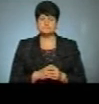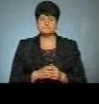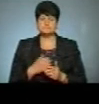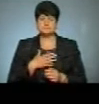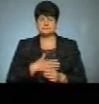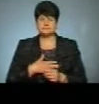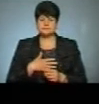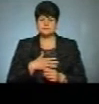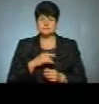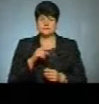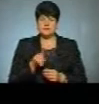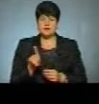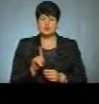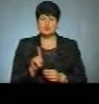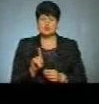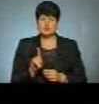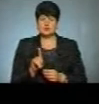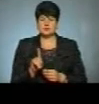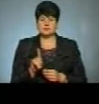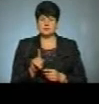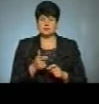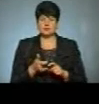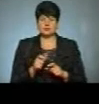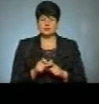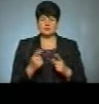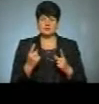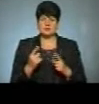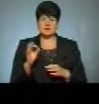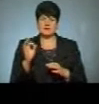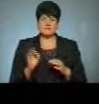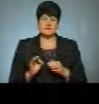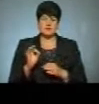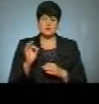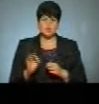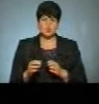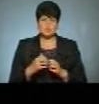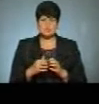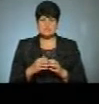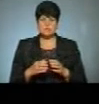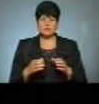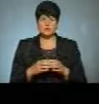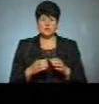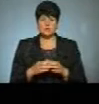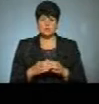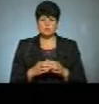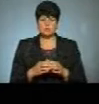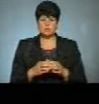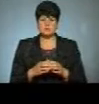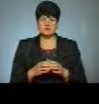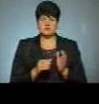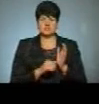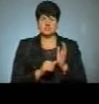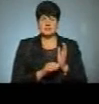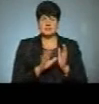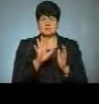Непокоїть далі те, що доволі високий відсоток хворих серед групи вікового ризику